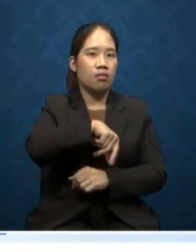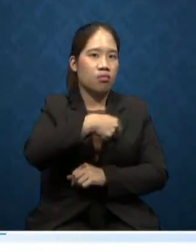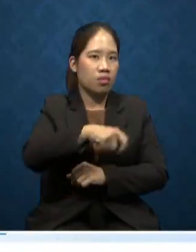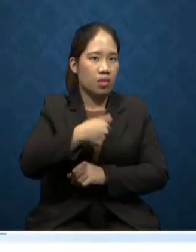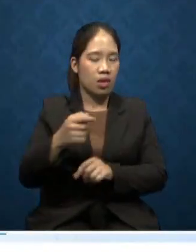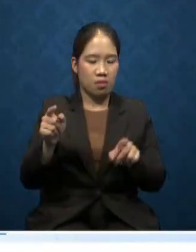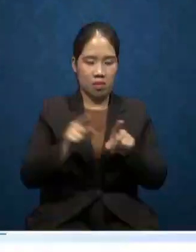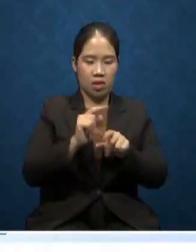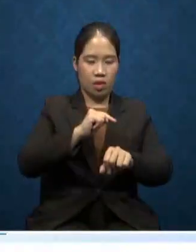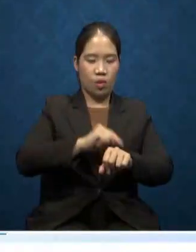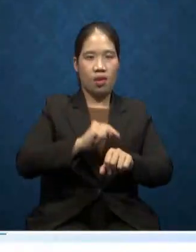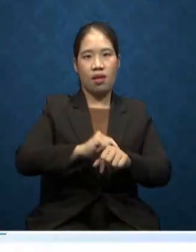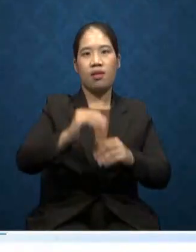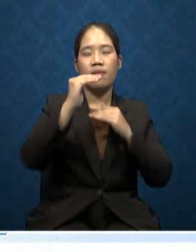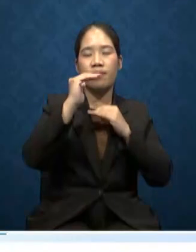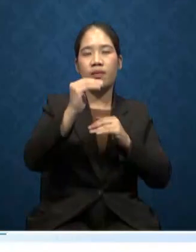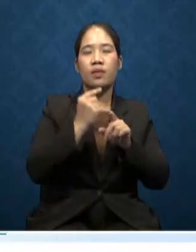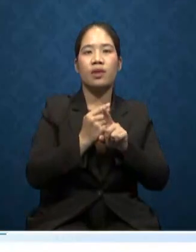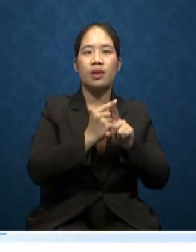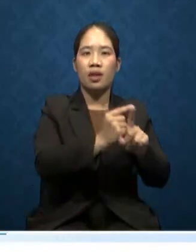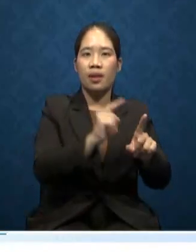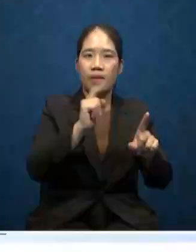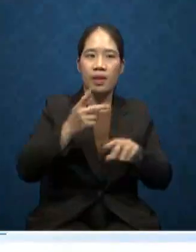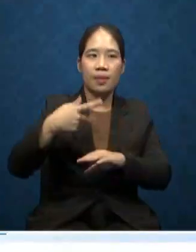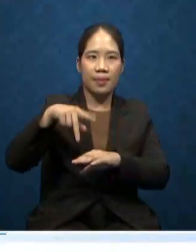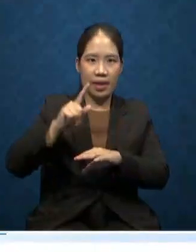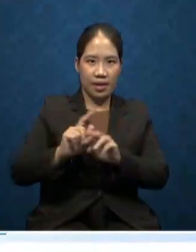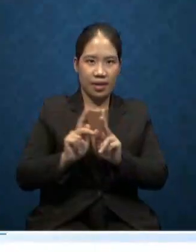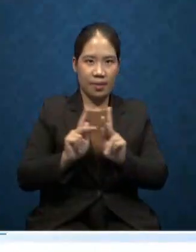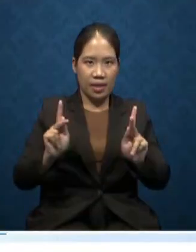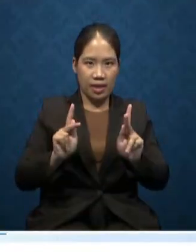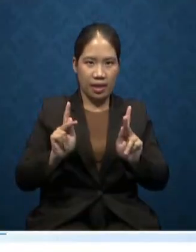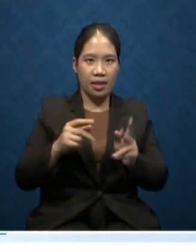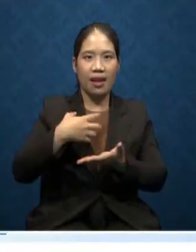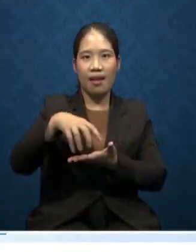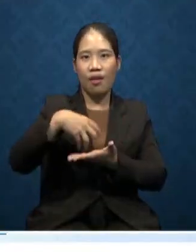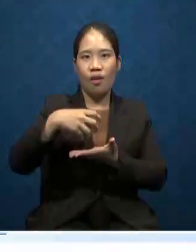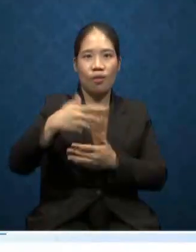เป็นกลอบระยะเวลาตามที่ท่านประทานขณะกรมาการได้นำเรียนไปเมื่สักครู่ขอบคุณครับ